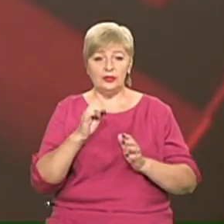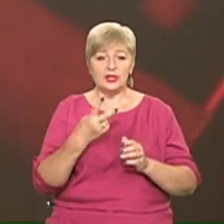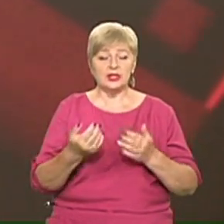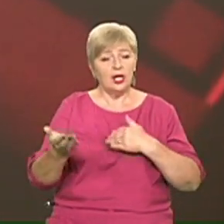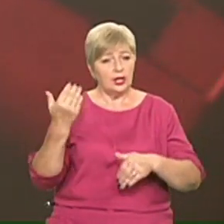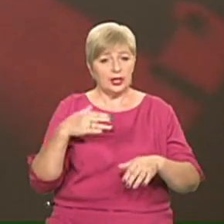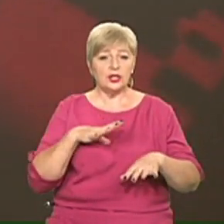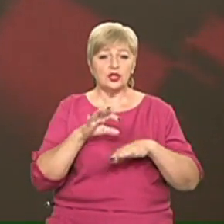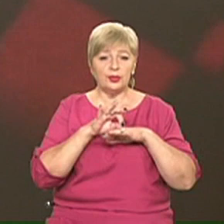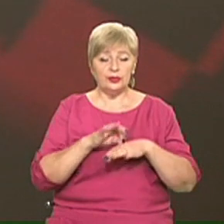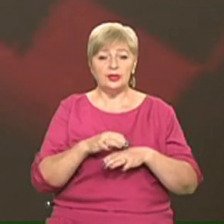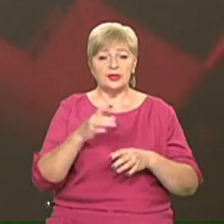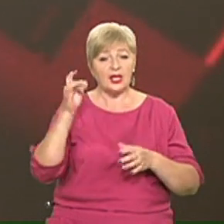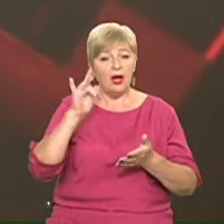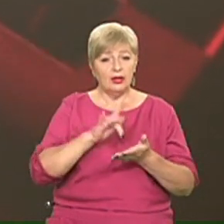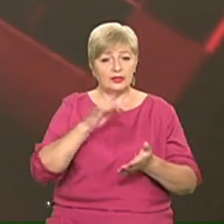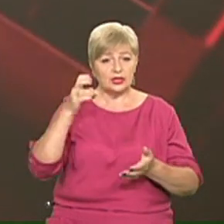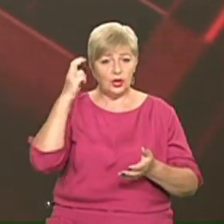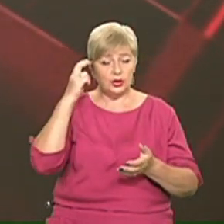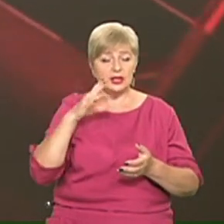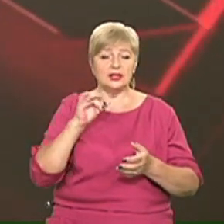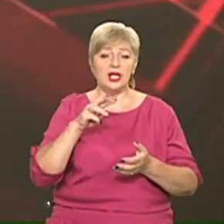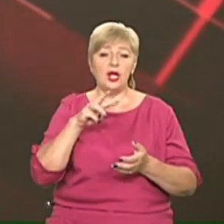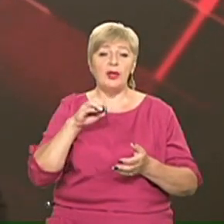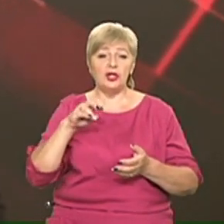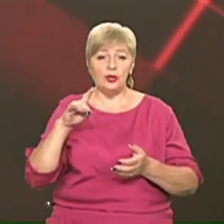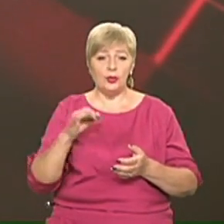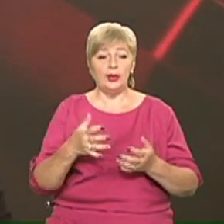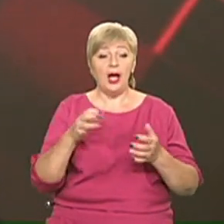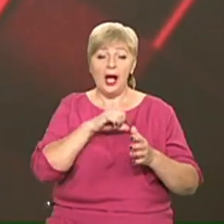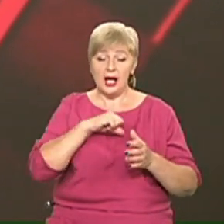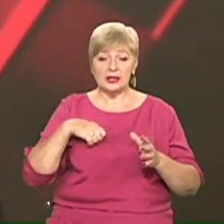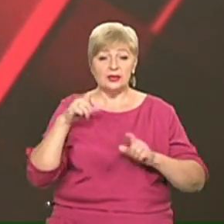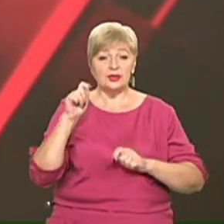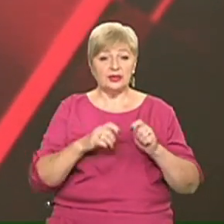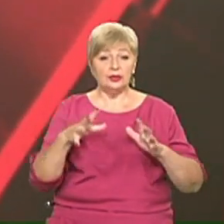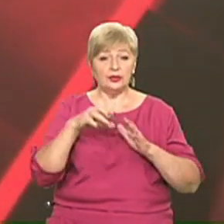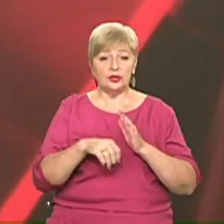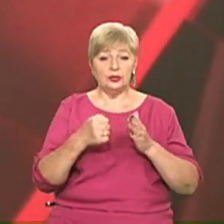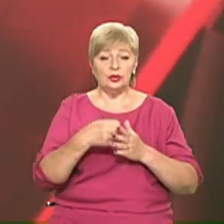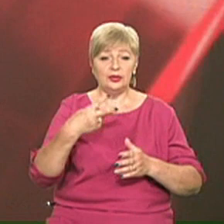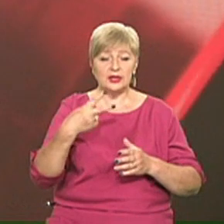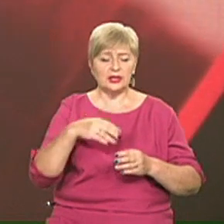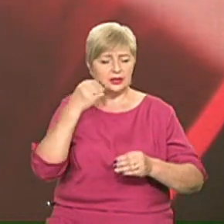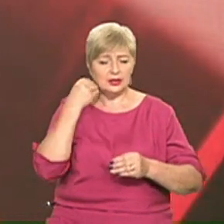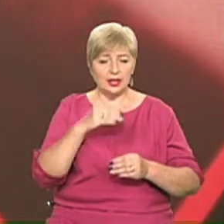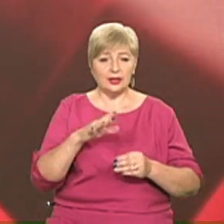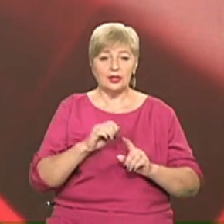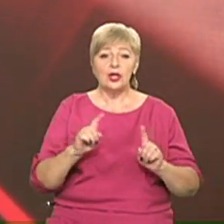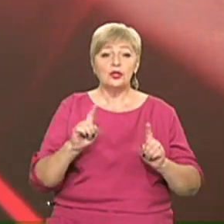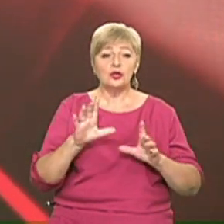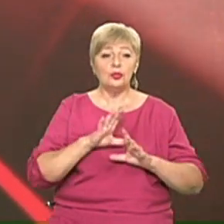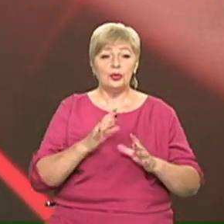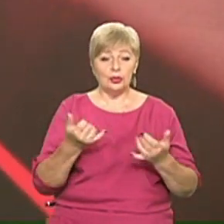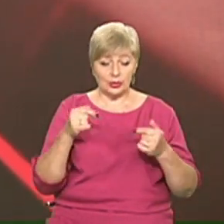столиці та в Маріуполі. А сам фестиваль увійшов до двадцятки найкращих у світі. Що підготували організатори цього разу?